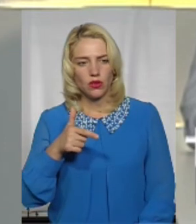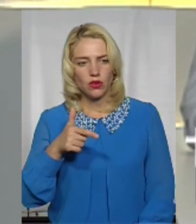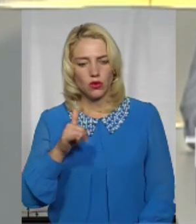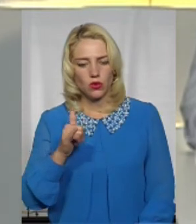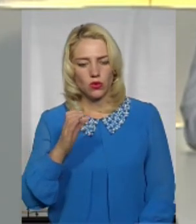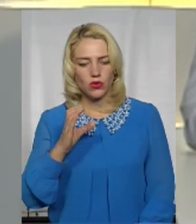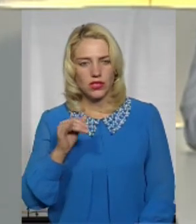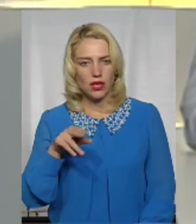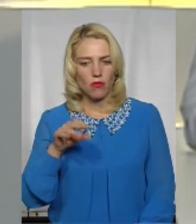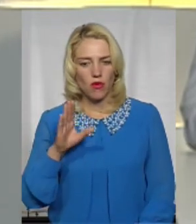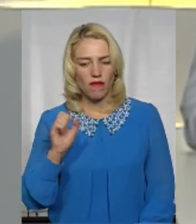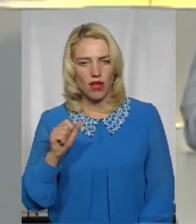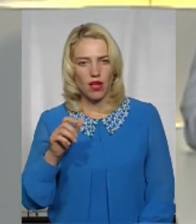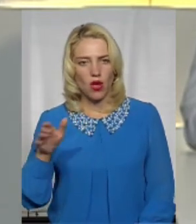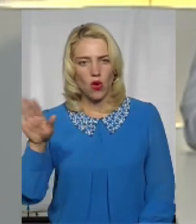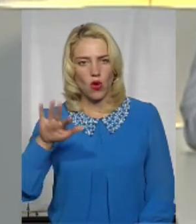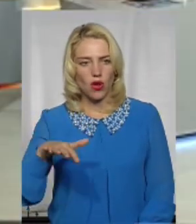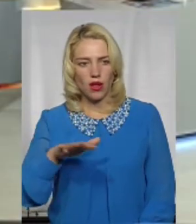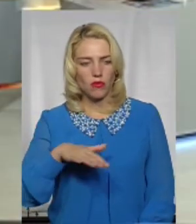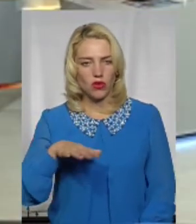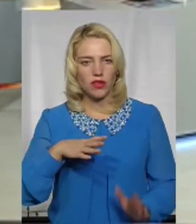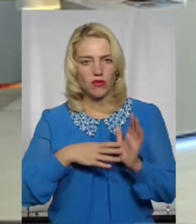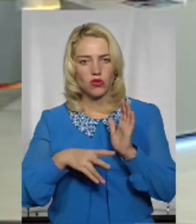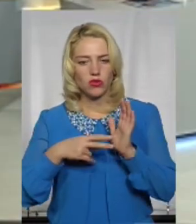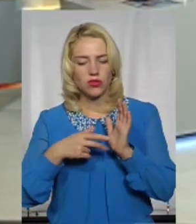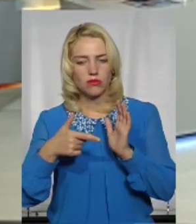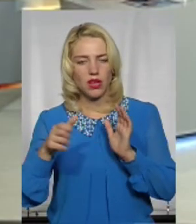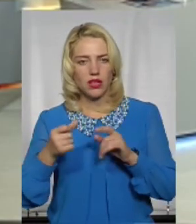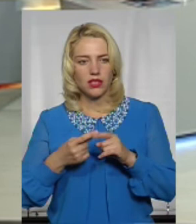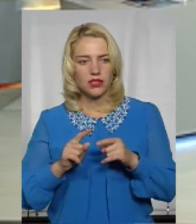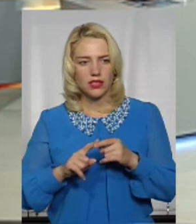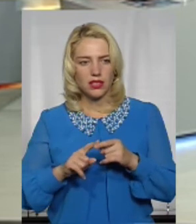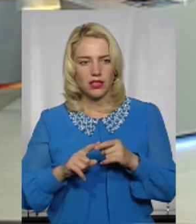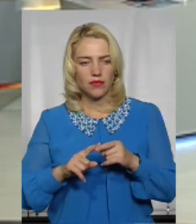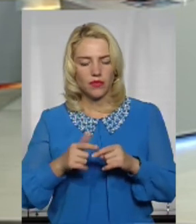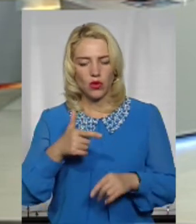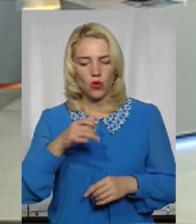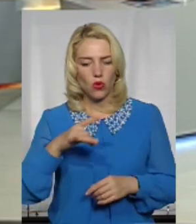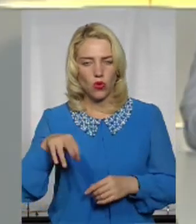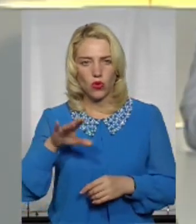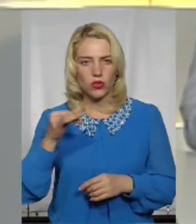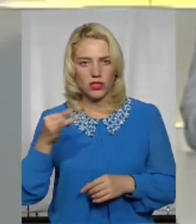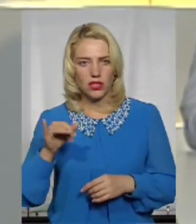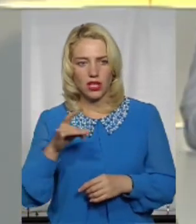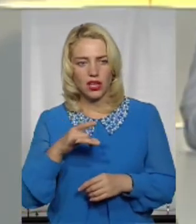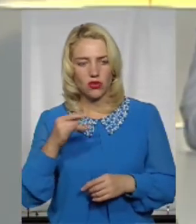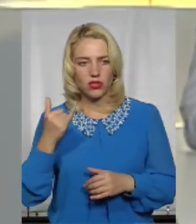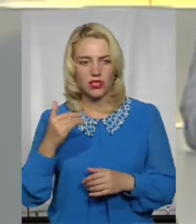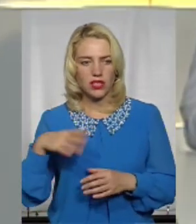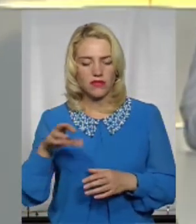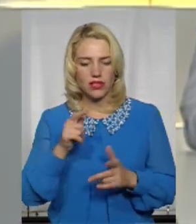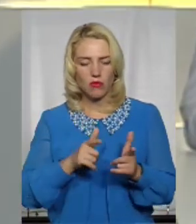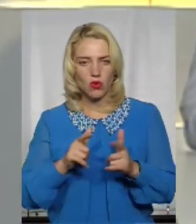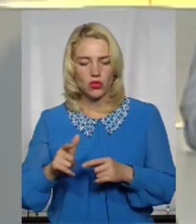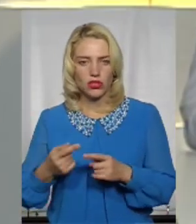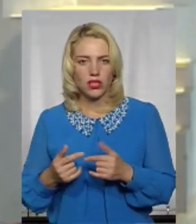Гусикової гори площею майже 97 гектарів. Це в Городоцькому районі, і йдуть зараз всі